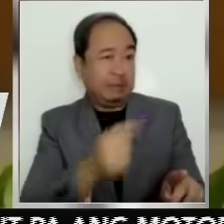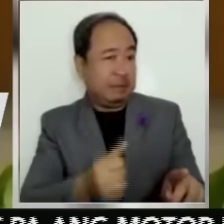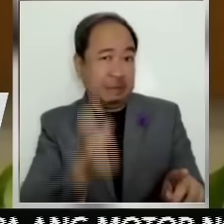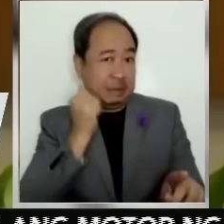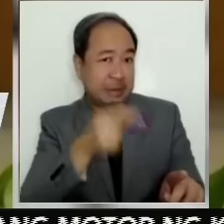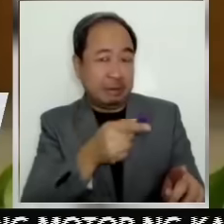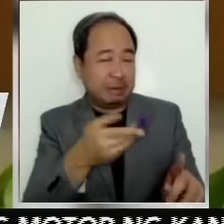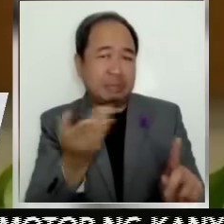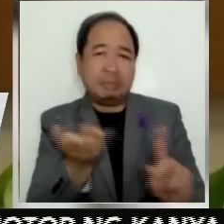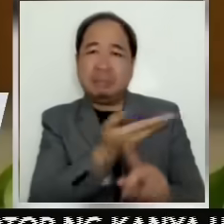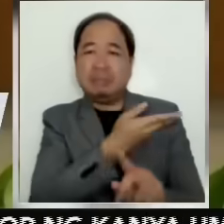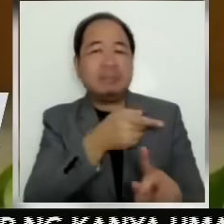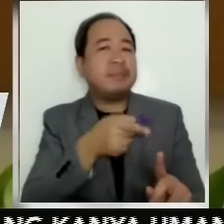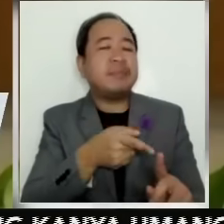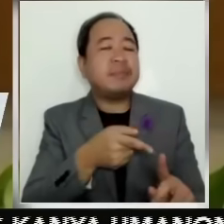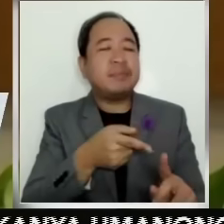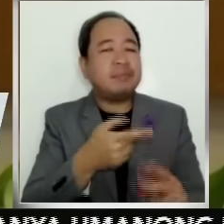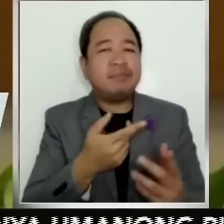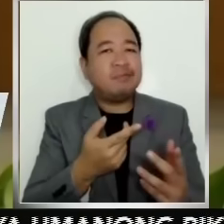natin.